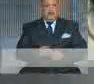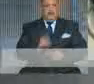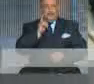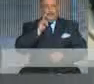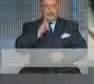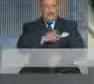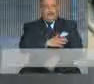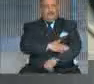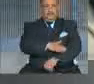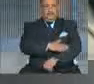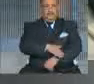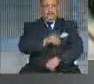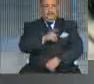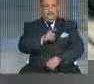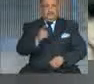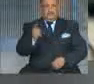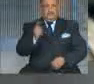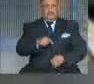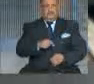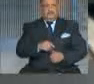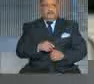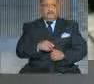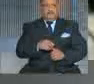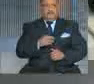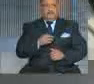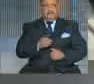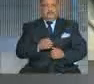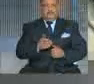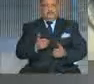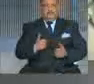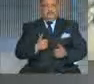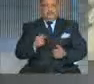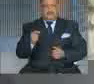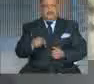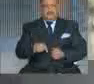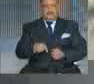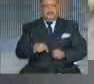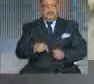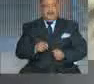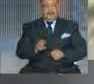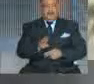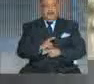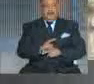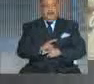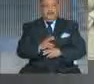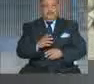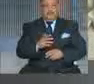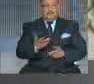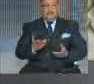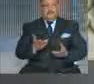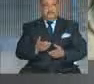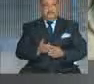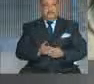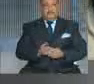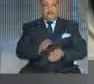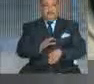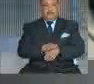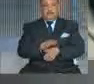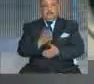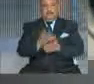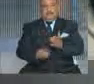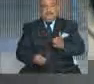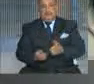من التجهيزات مع الناس، سيارات الإسعاف زيد ما ثماش ما هيش متوفرة، الدواء كيف كيف، حتى